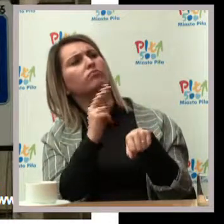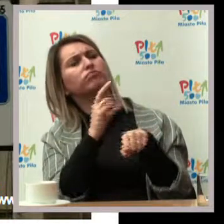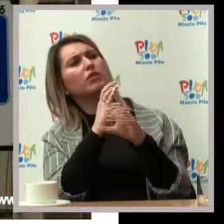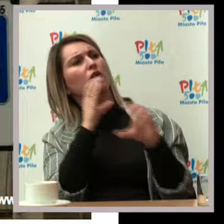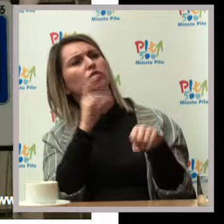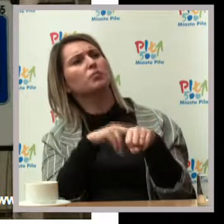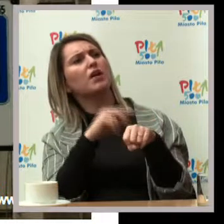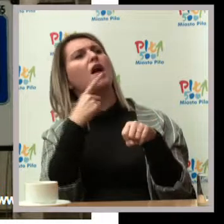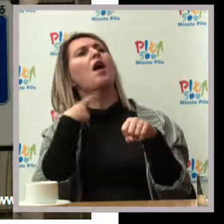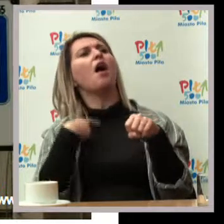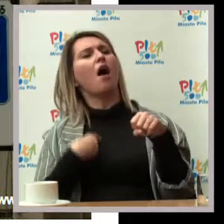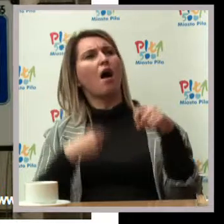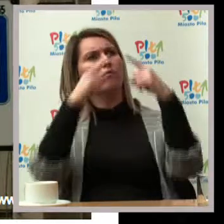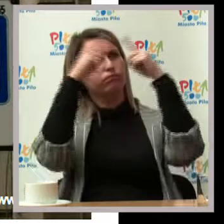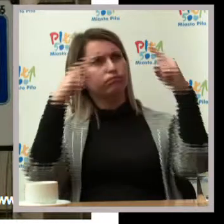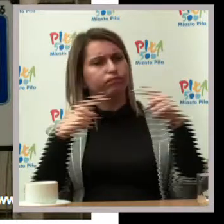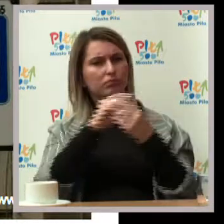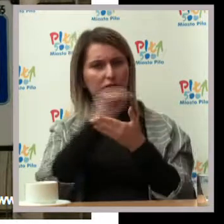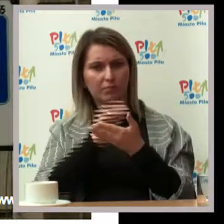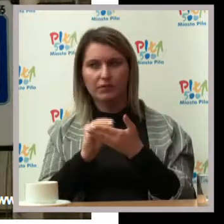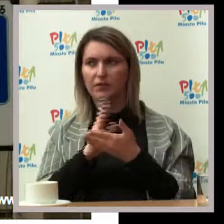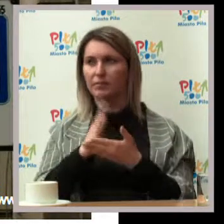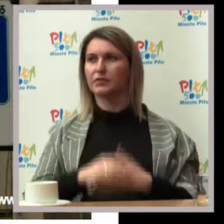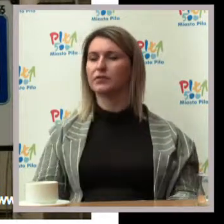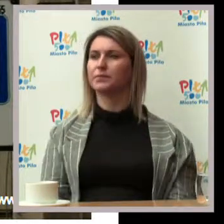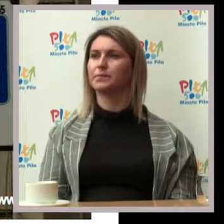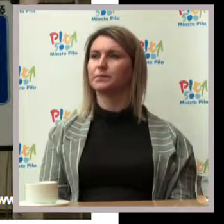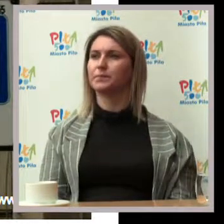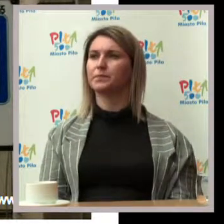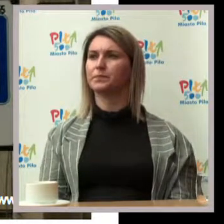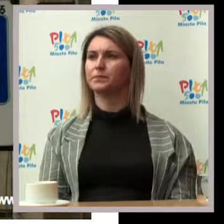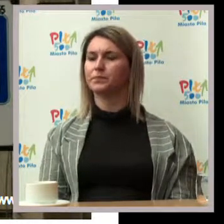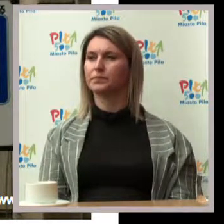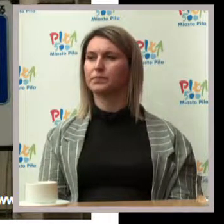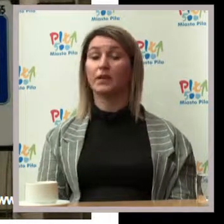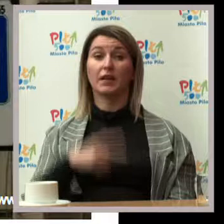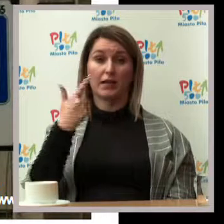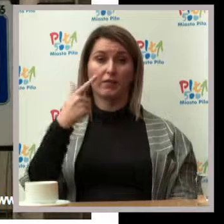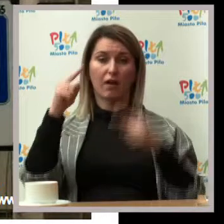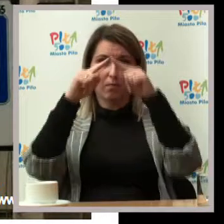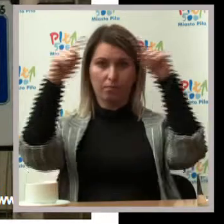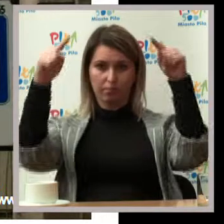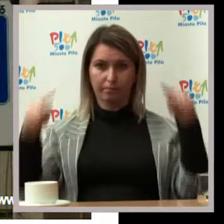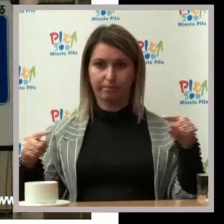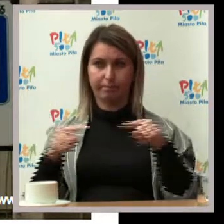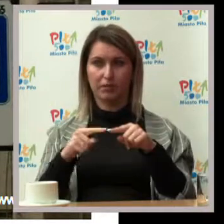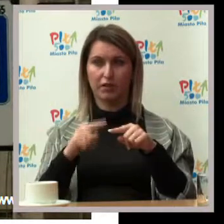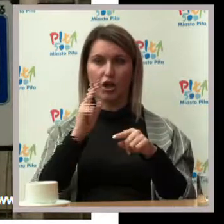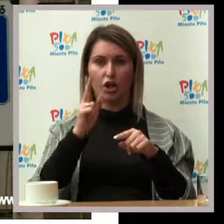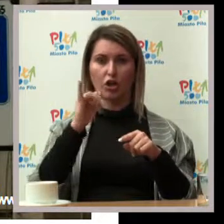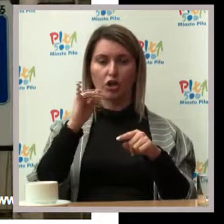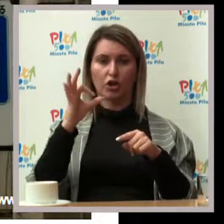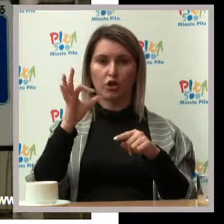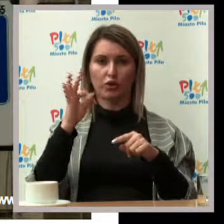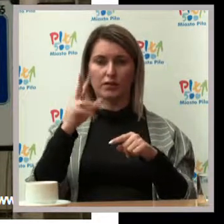elementy związane z realizacją w kilku, czy w tym przypadku w 2 naszych projektach takich